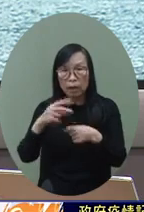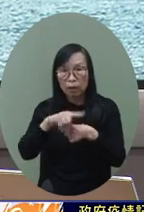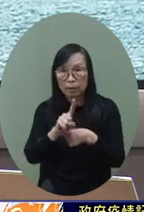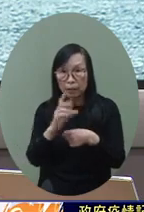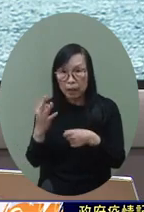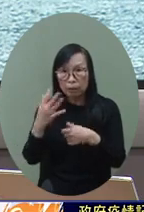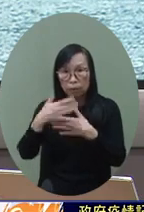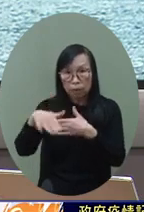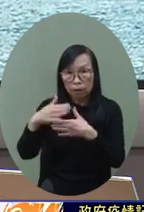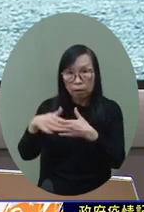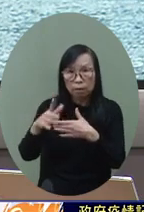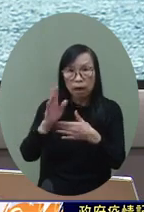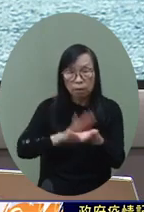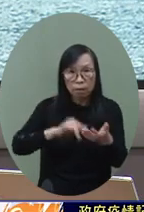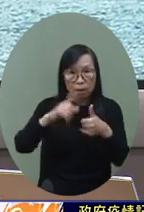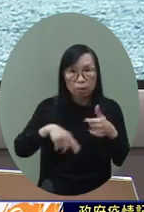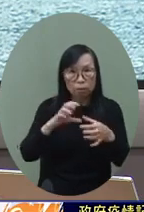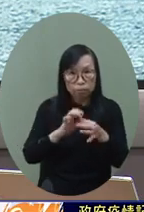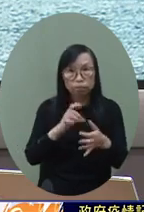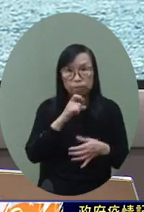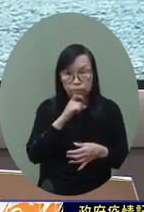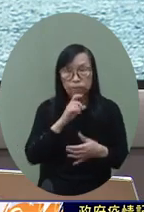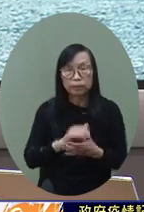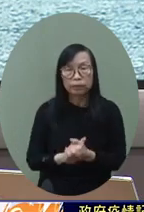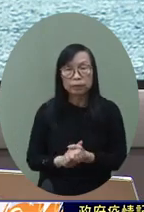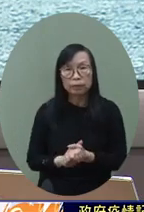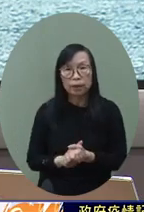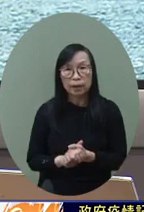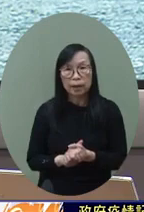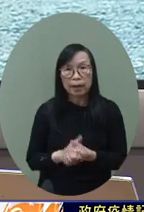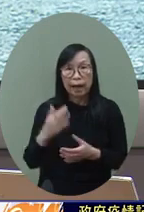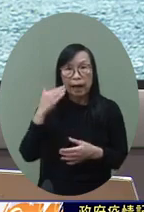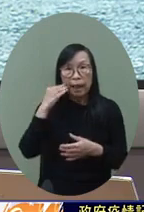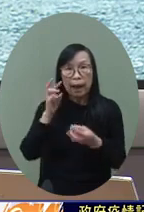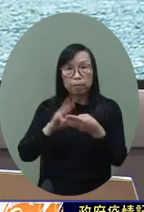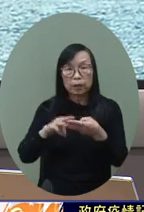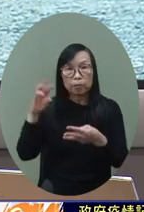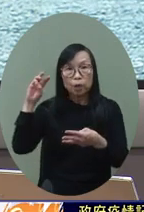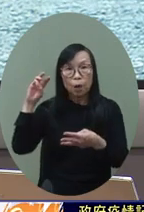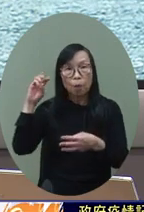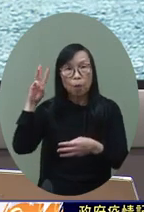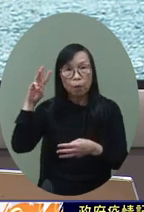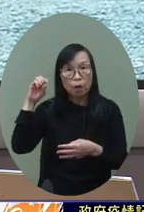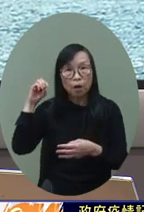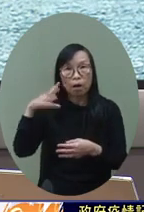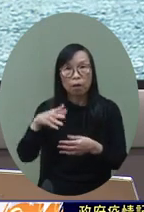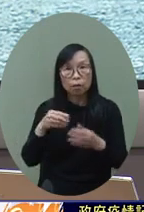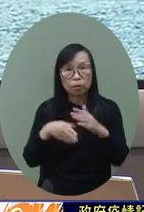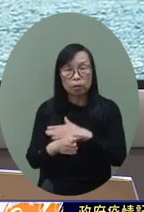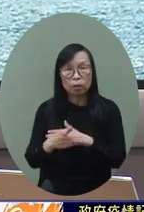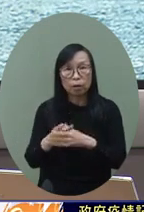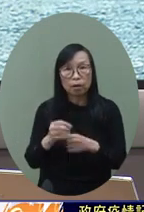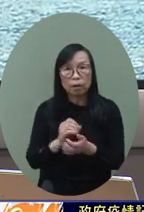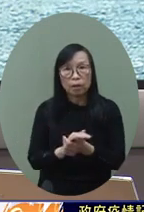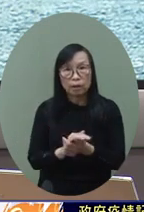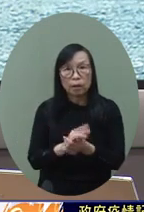咧就同其他個案相關嘅個案。咁而家嗰個藍田將軍澳個隧道咧，咁總共就應該有